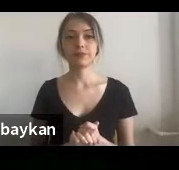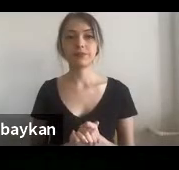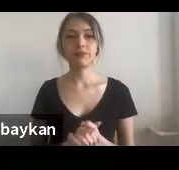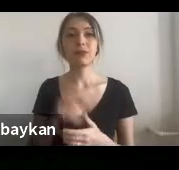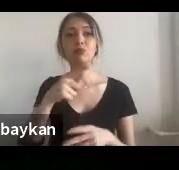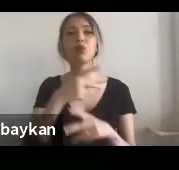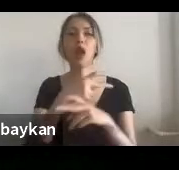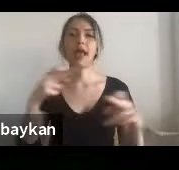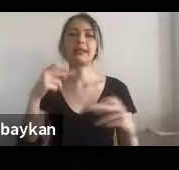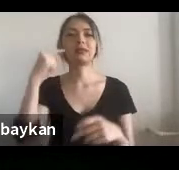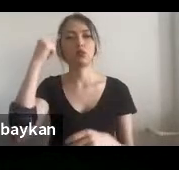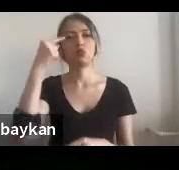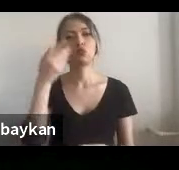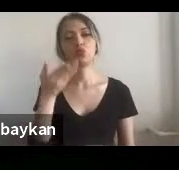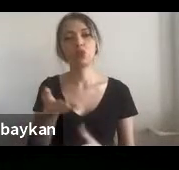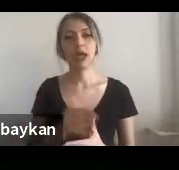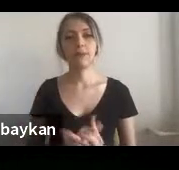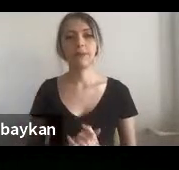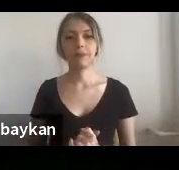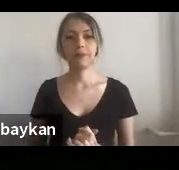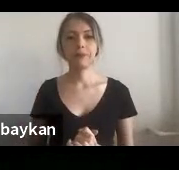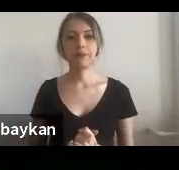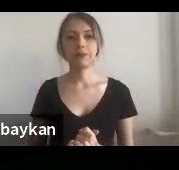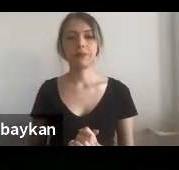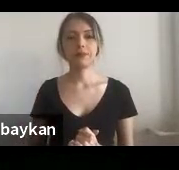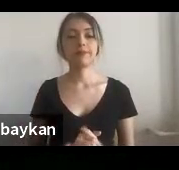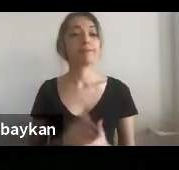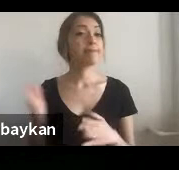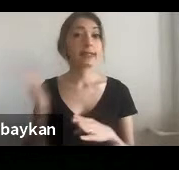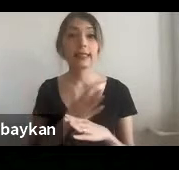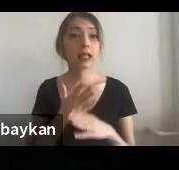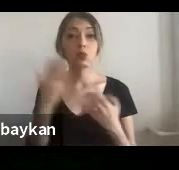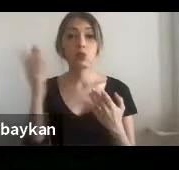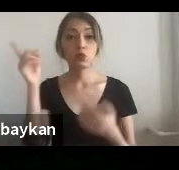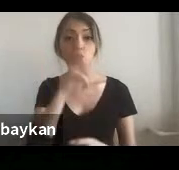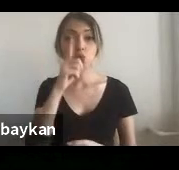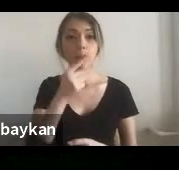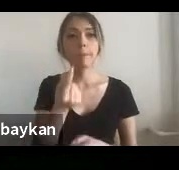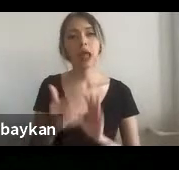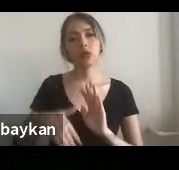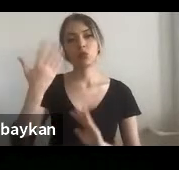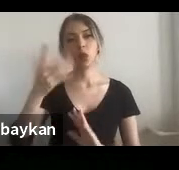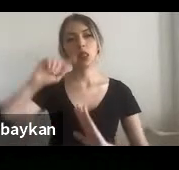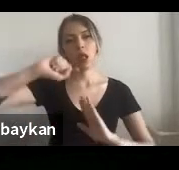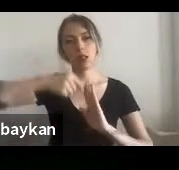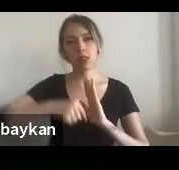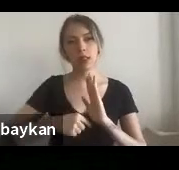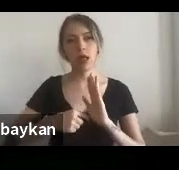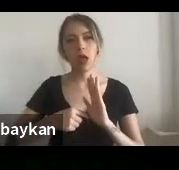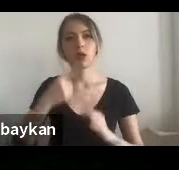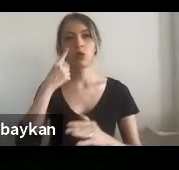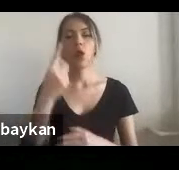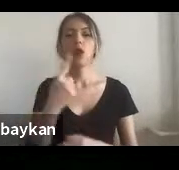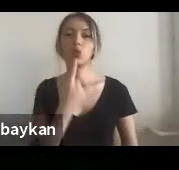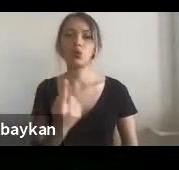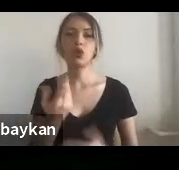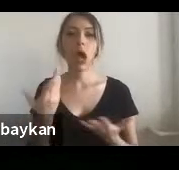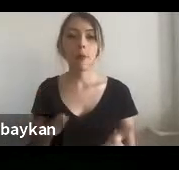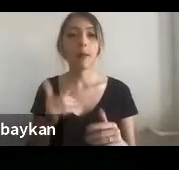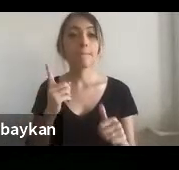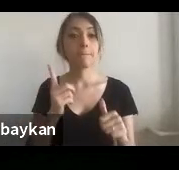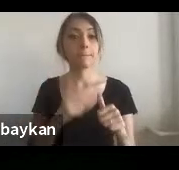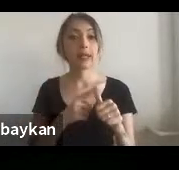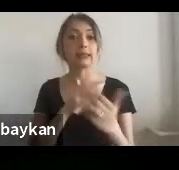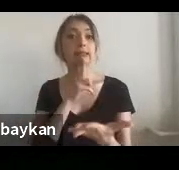bir değerlendirme. Şu nedenle ki biraz sonra daha ayrıntılı olarak söyleyeceğim. Birincisi karar